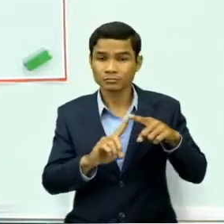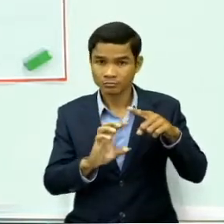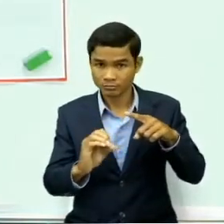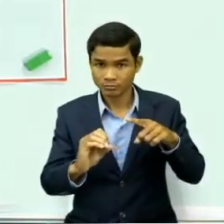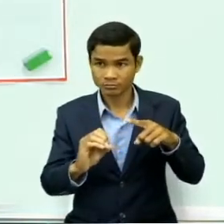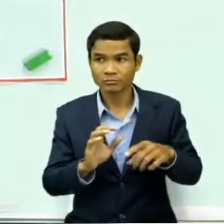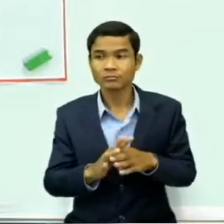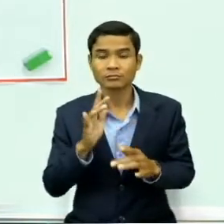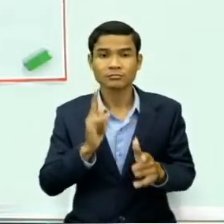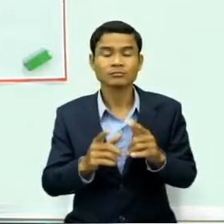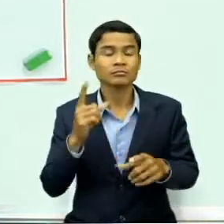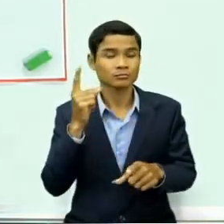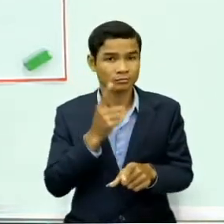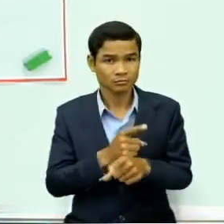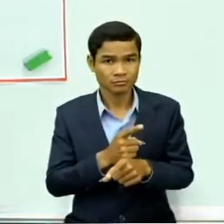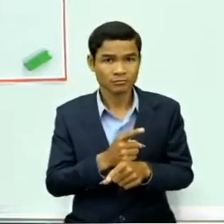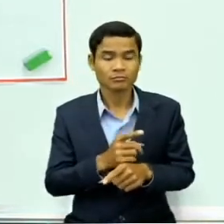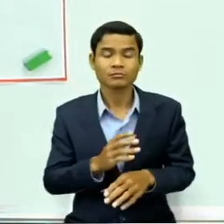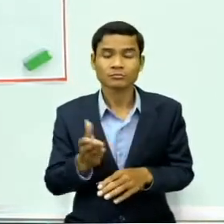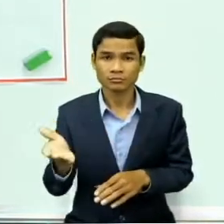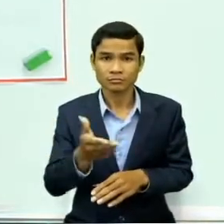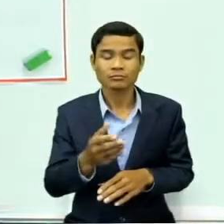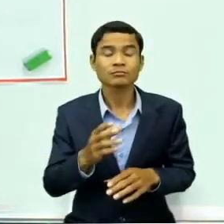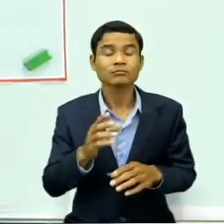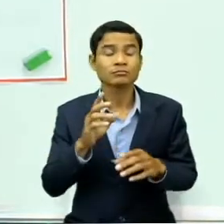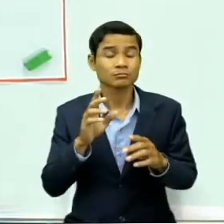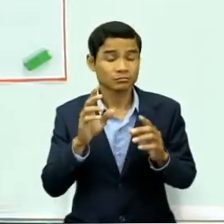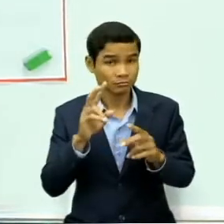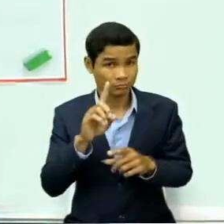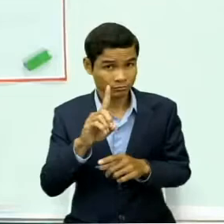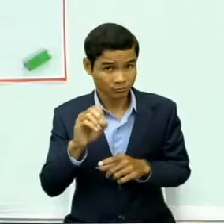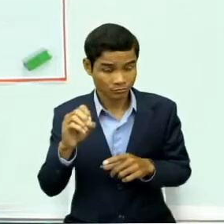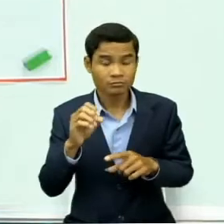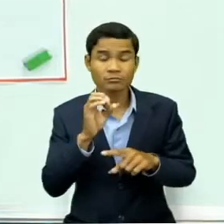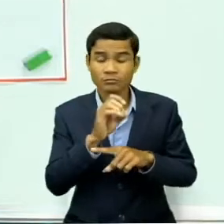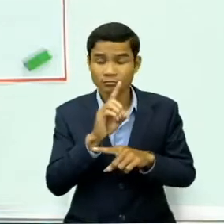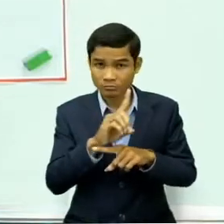ná, bà con trăm trái cứ bán. Đọp, nơi lỡ đọp.